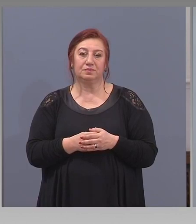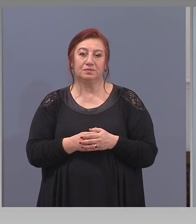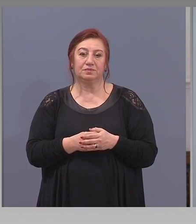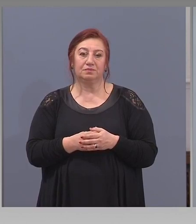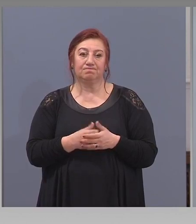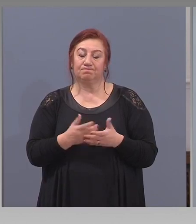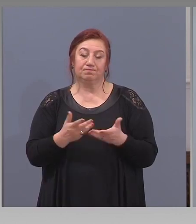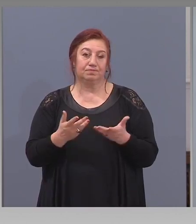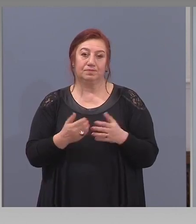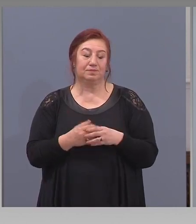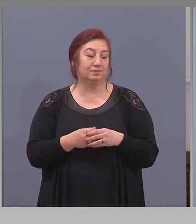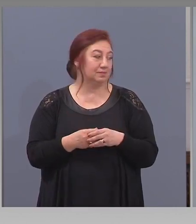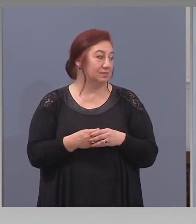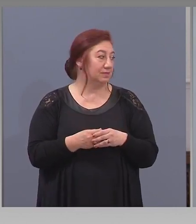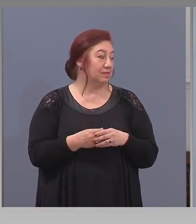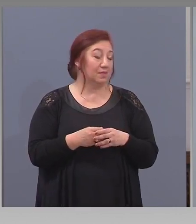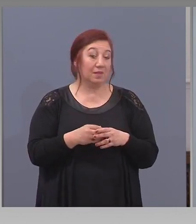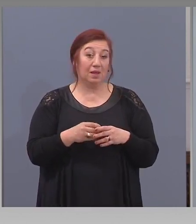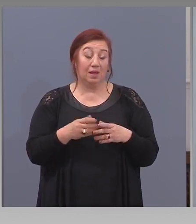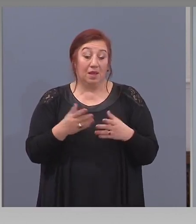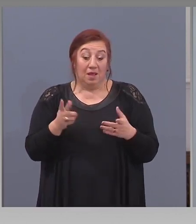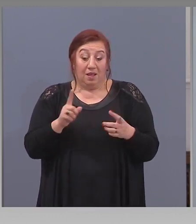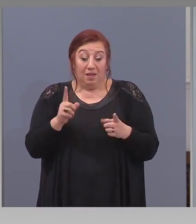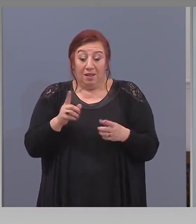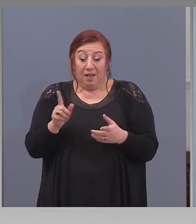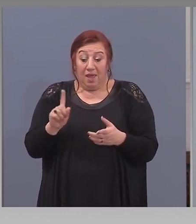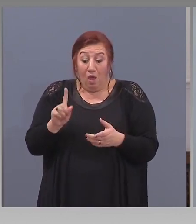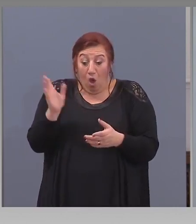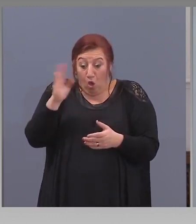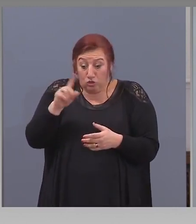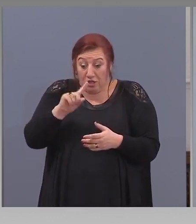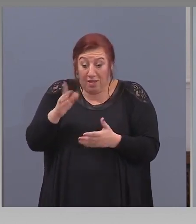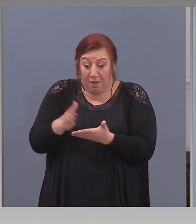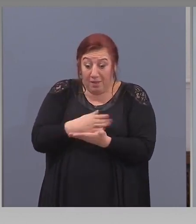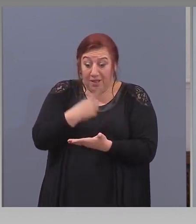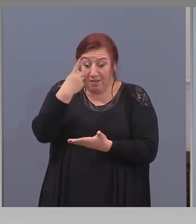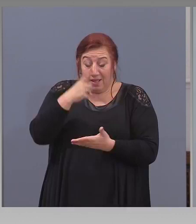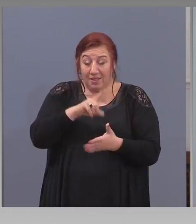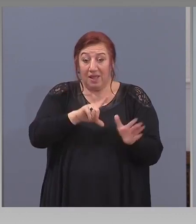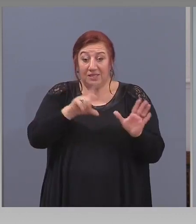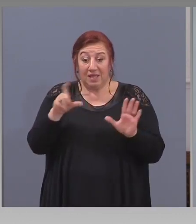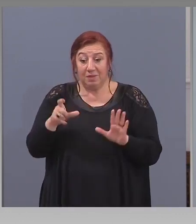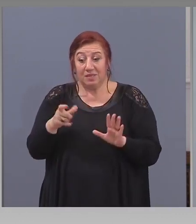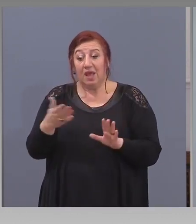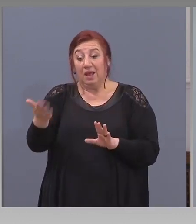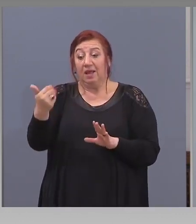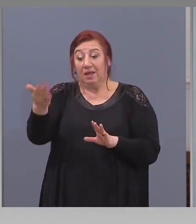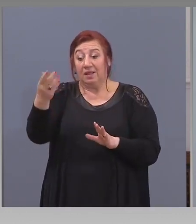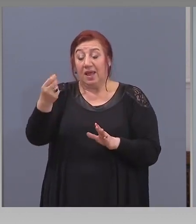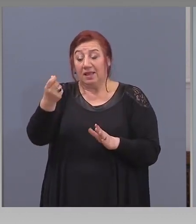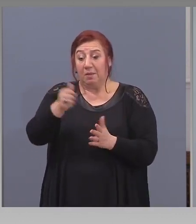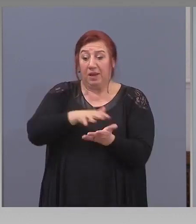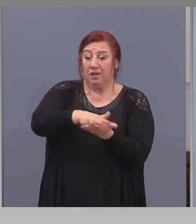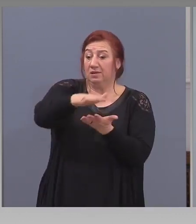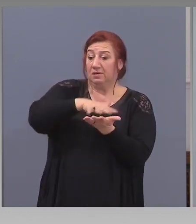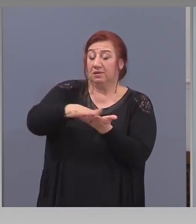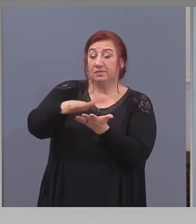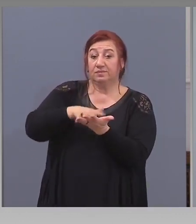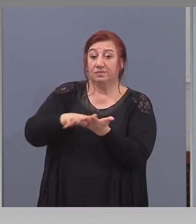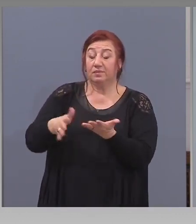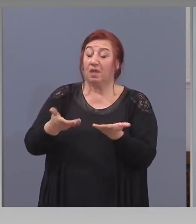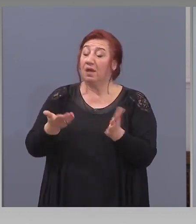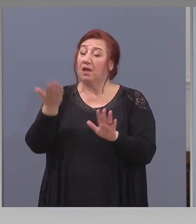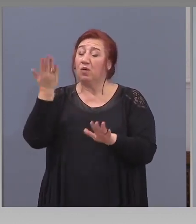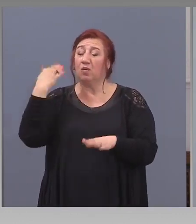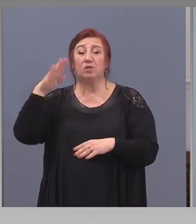Хубава работа. Не е минала една седмица, дайте да похарчиме парите. И защо тогава, когато беше служебното